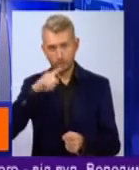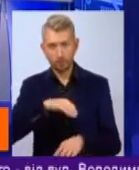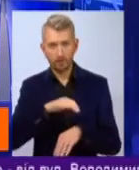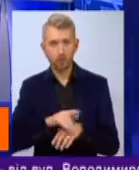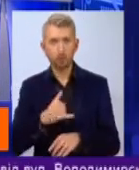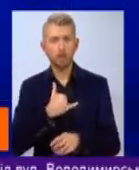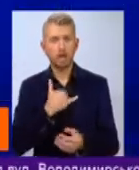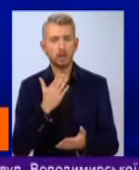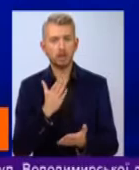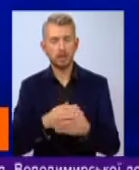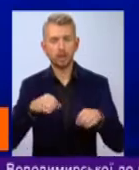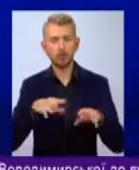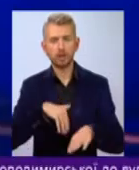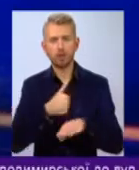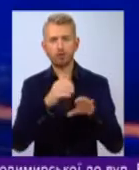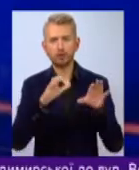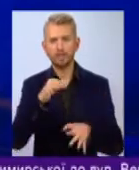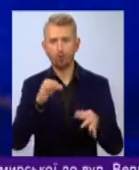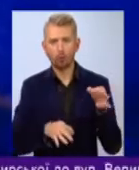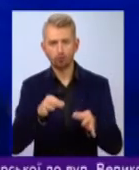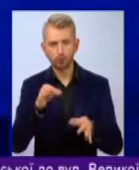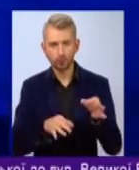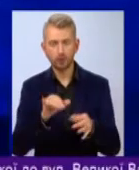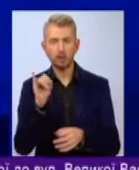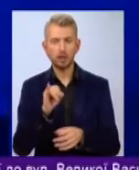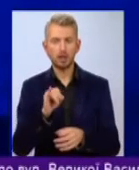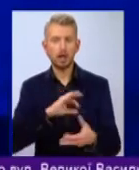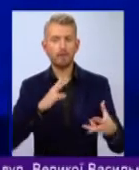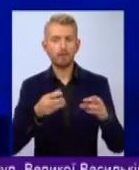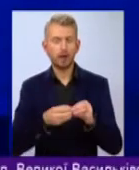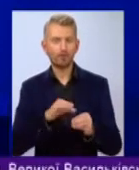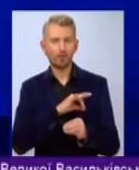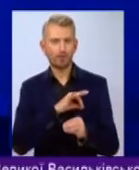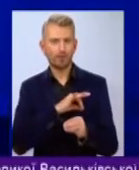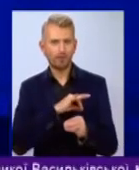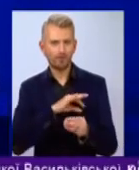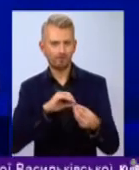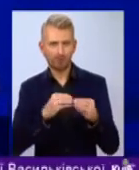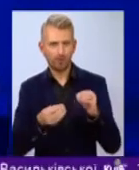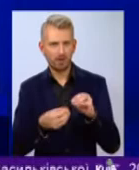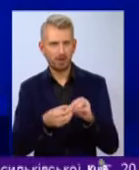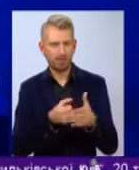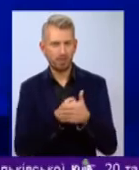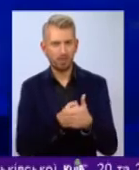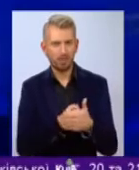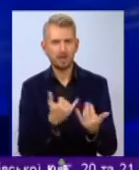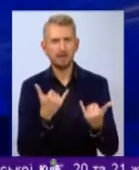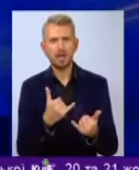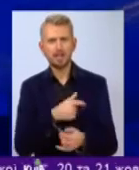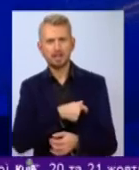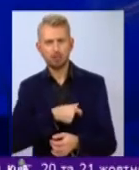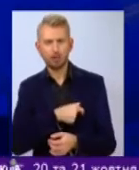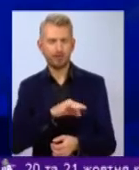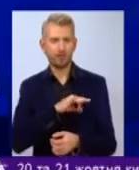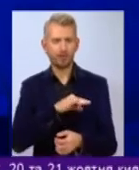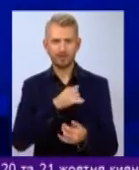нас є рішення Конституційного суду, і внаслідок правової колізії зараз депутати, юристи